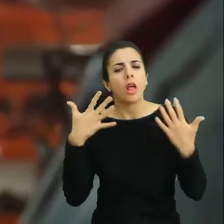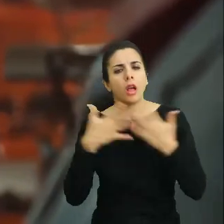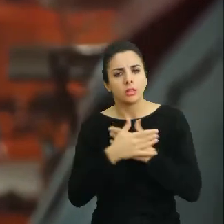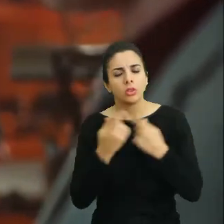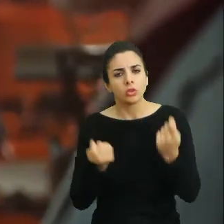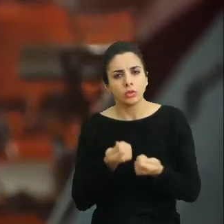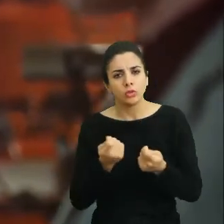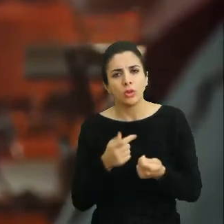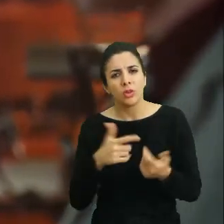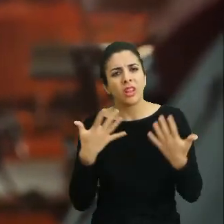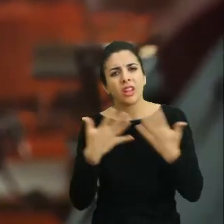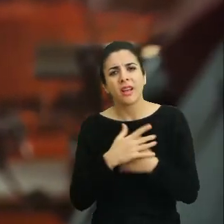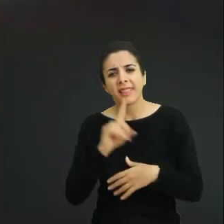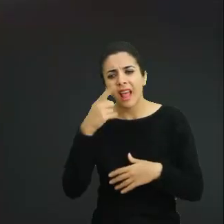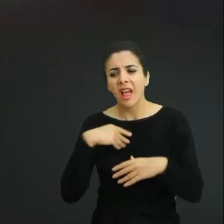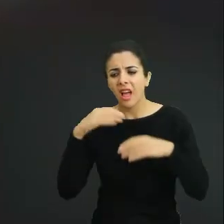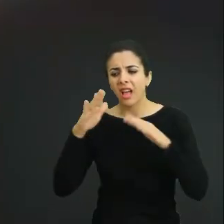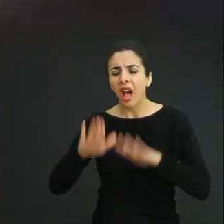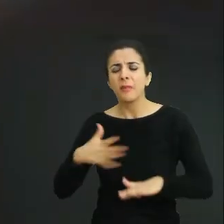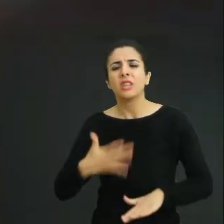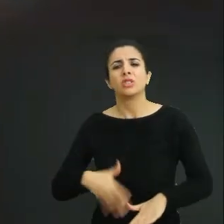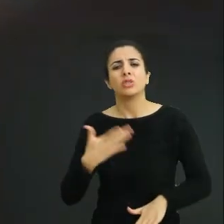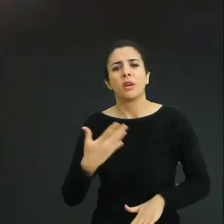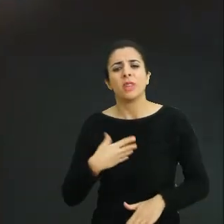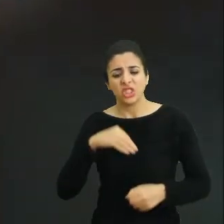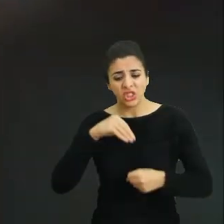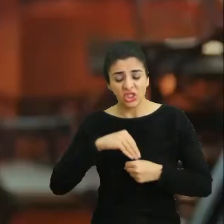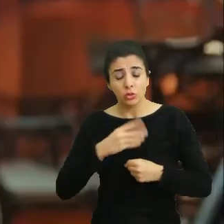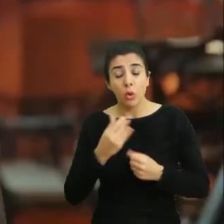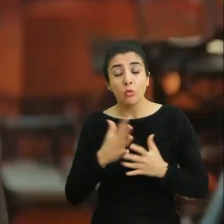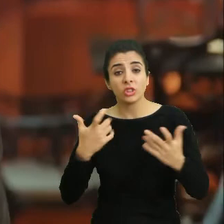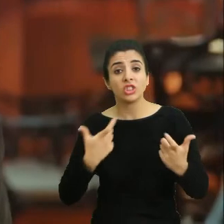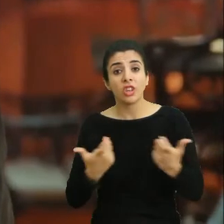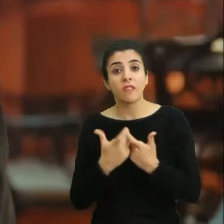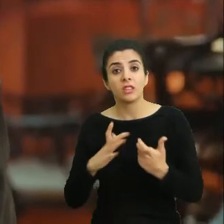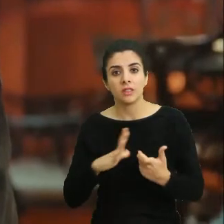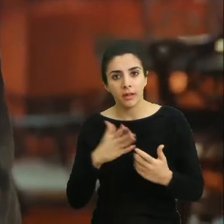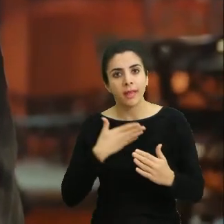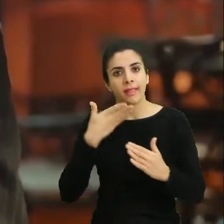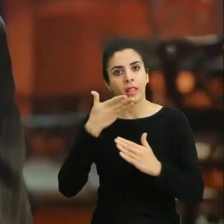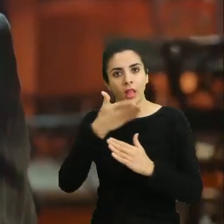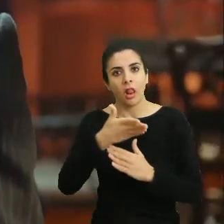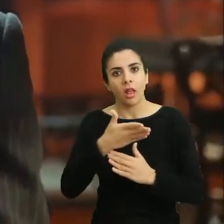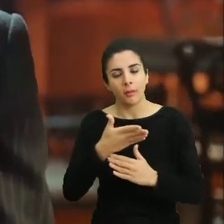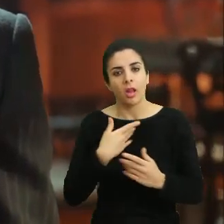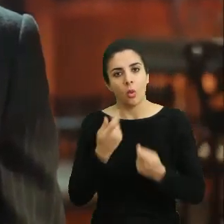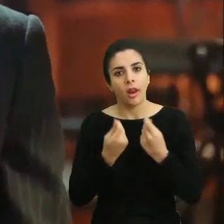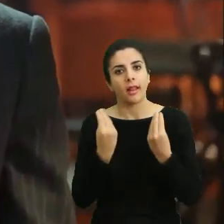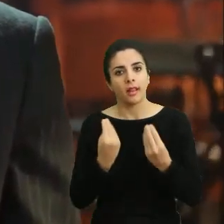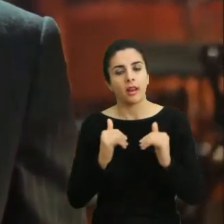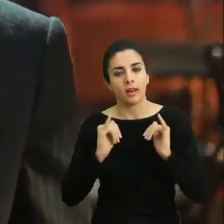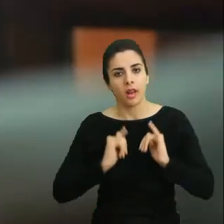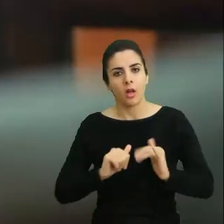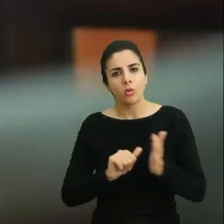Aristocuğum. Bu gece hiç yalnız kalasım yok. İçeride büyük savaş var. Geleyim de benden selam olsun dünün, bugünün, yarının